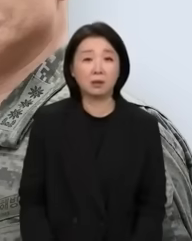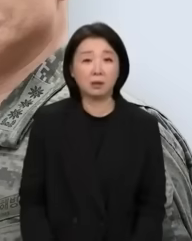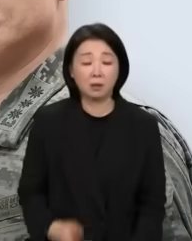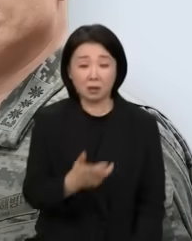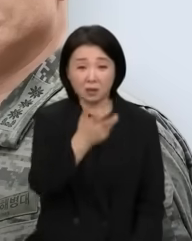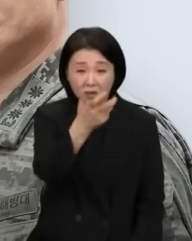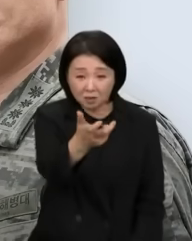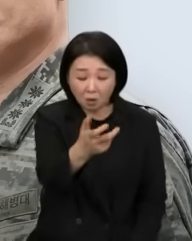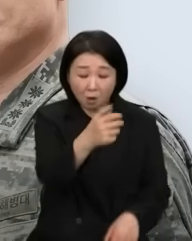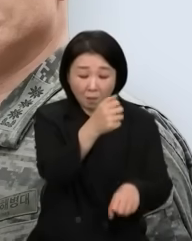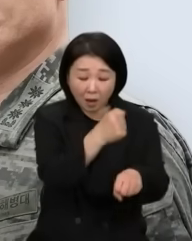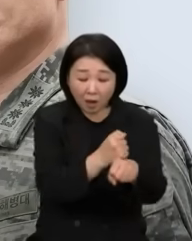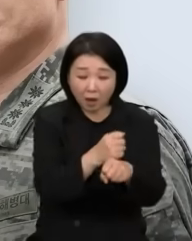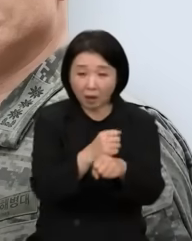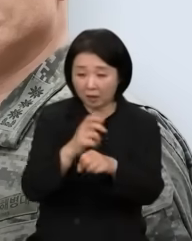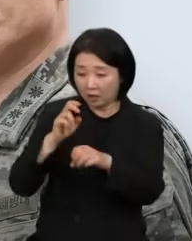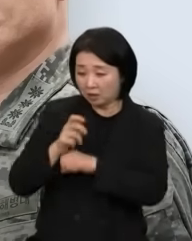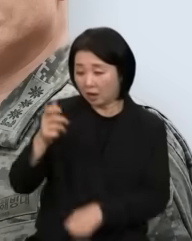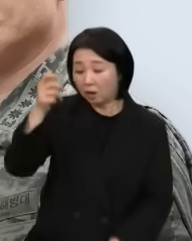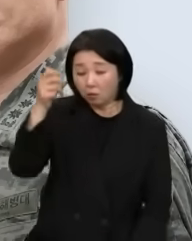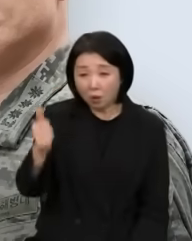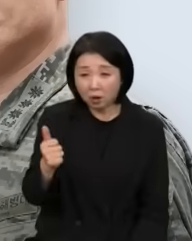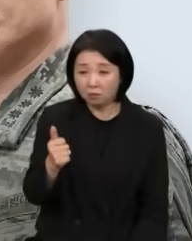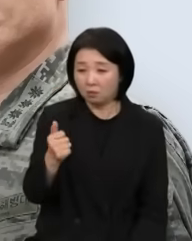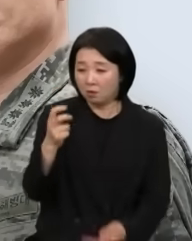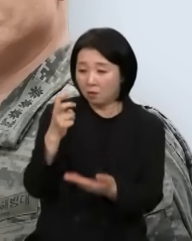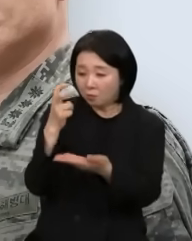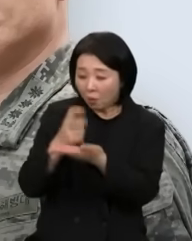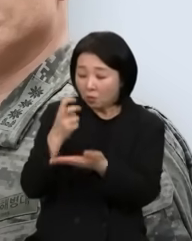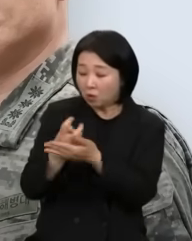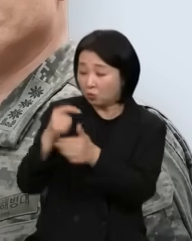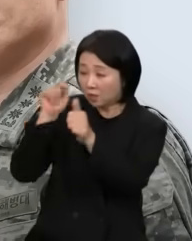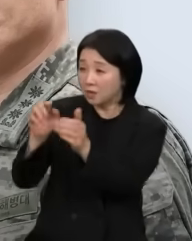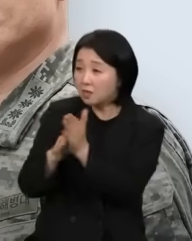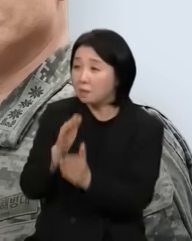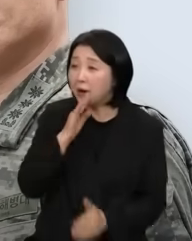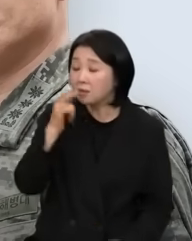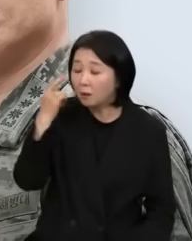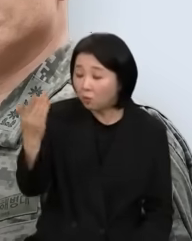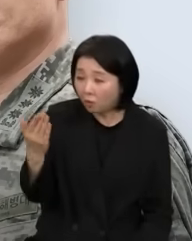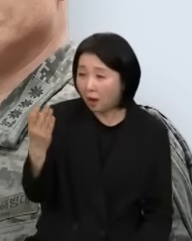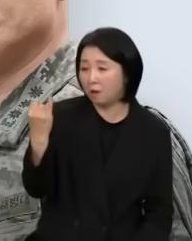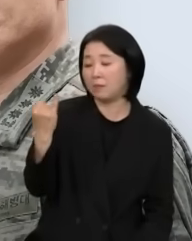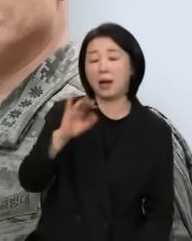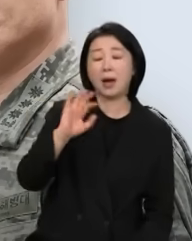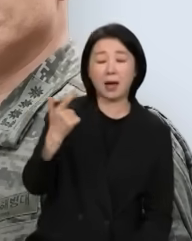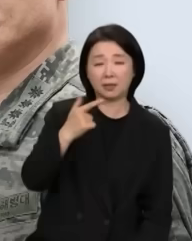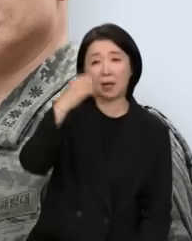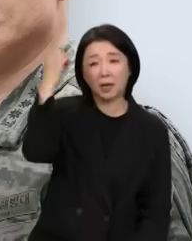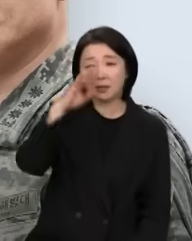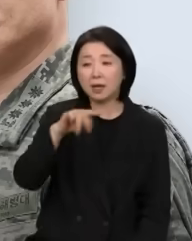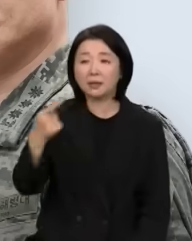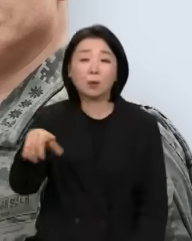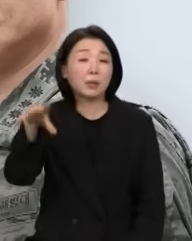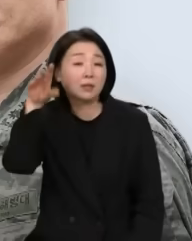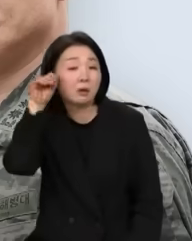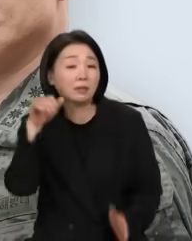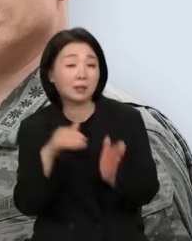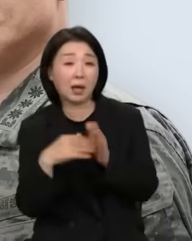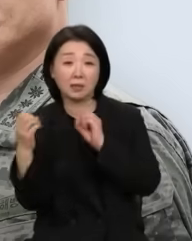시기에 대해선 장관님이 법무관리관을 통해 지시하는 거냐고 물었고 유 법무관리관이 아니다, 그냥 옆에서 들었다고